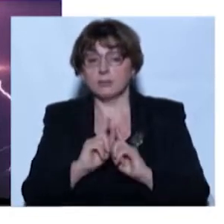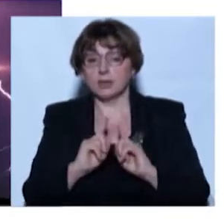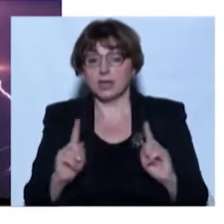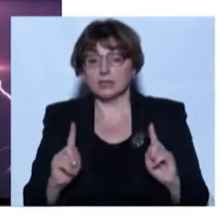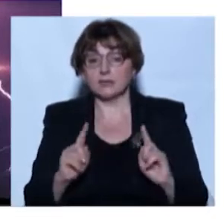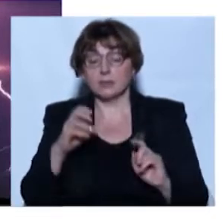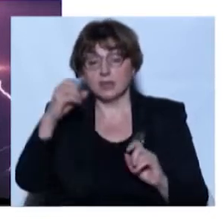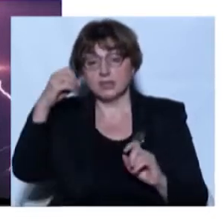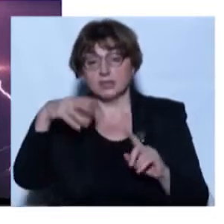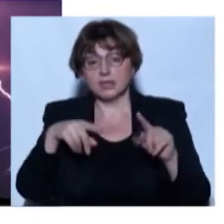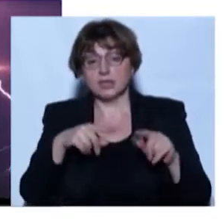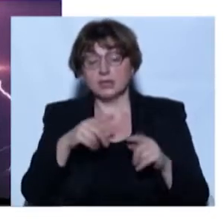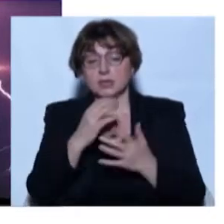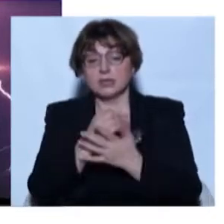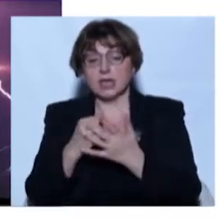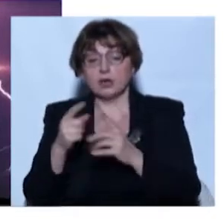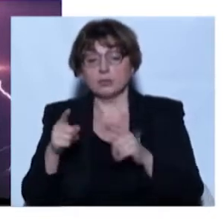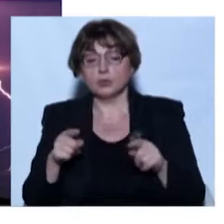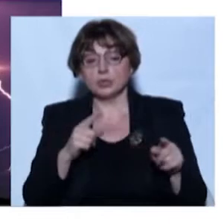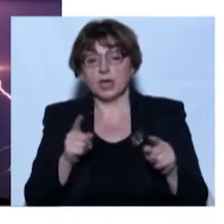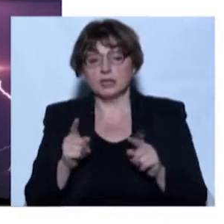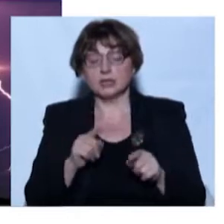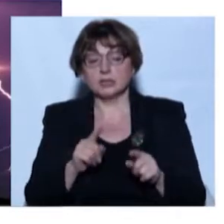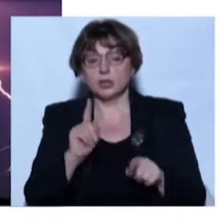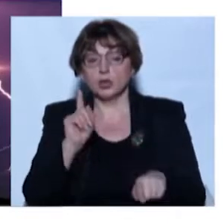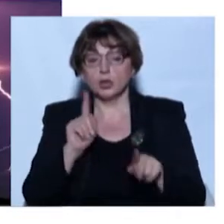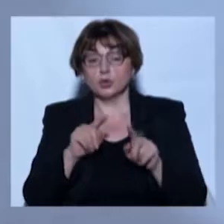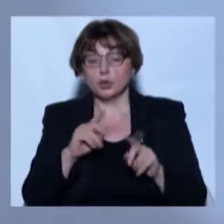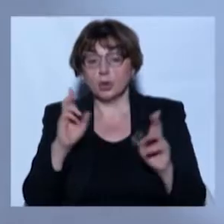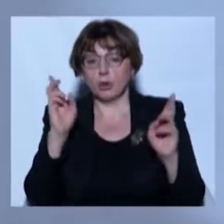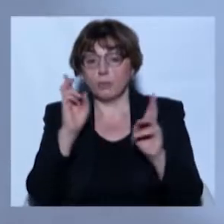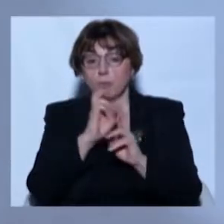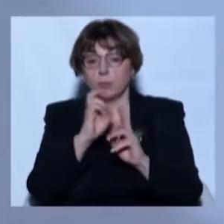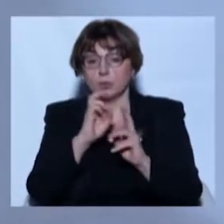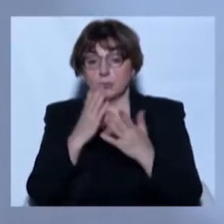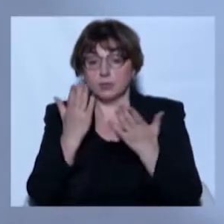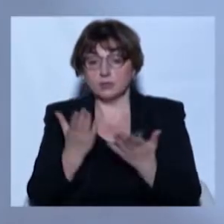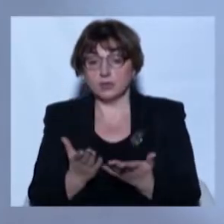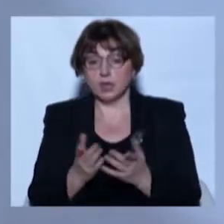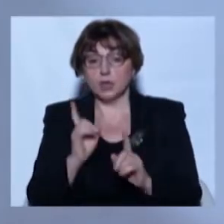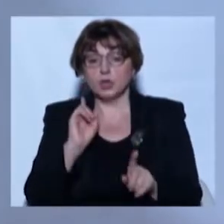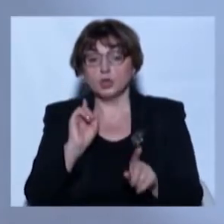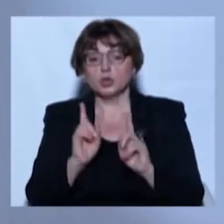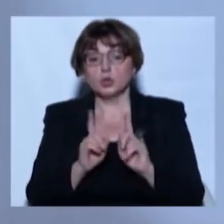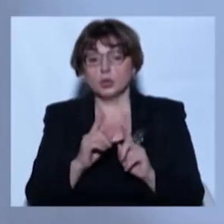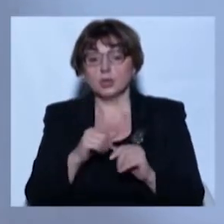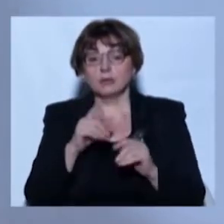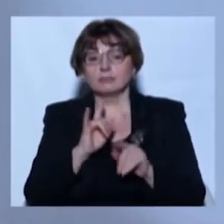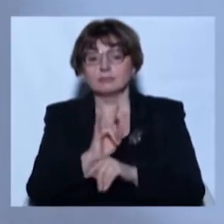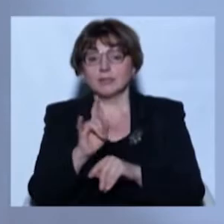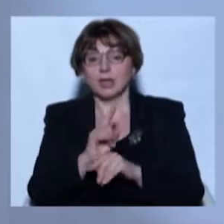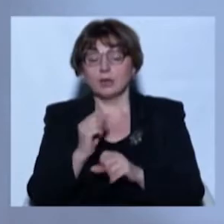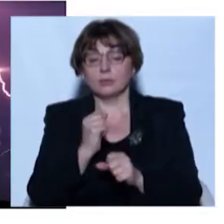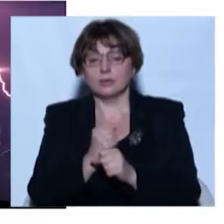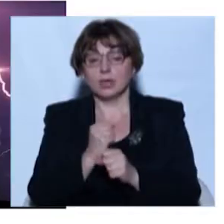ამ სინათლის წყაროებს შორის არის ის, რომ ზოგი ბუნებრივი სინათლის წყაროა, ზოგი კი ხელოვნური